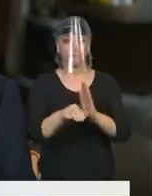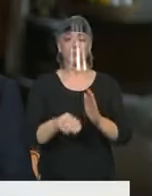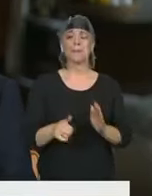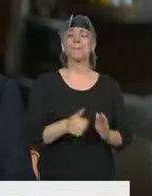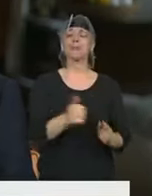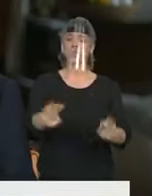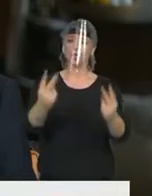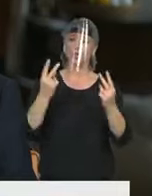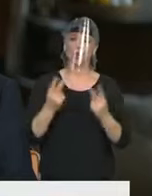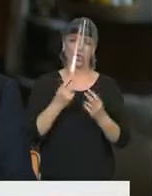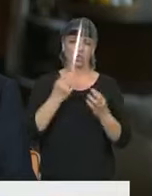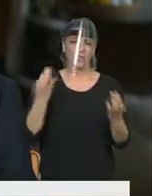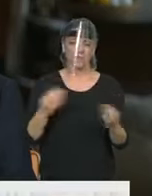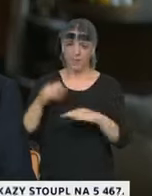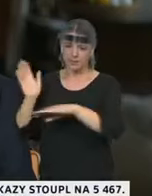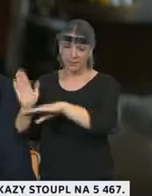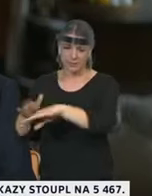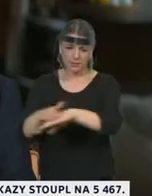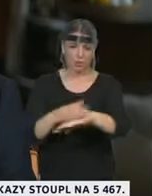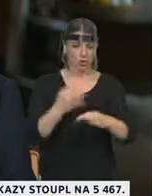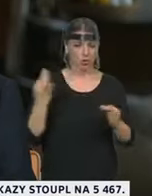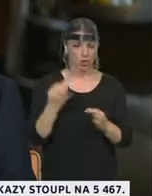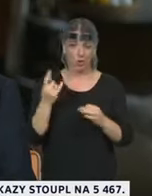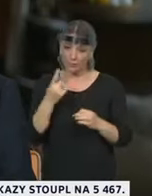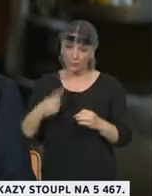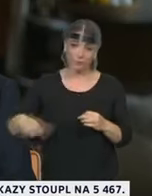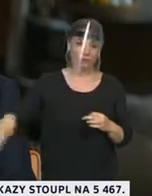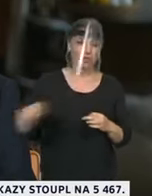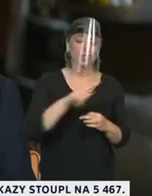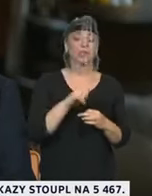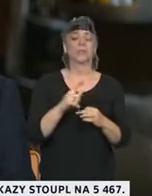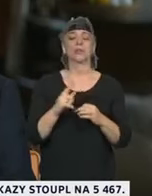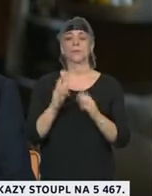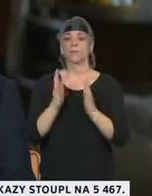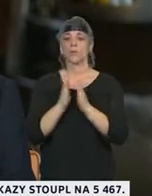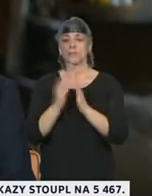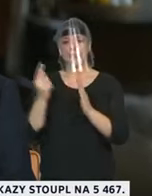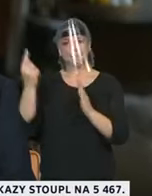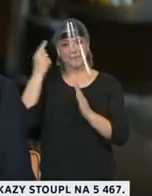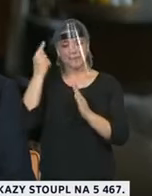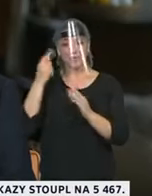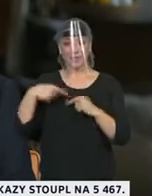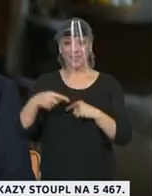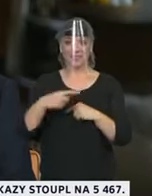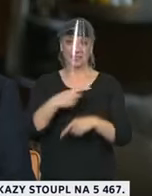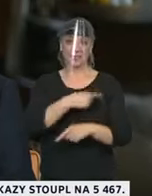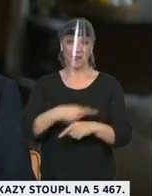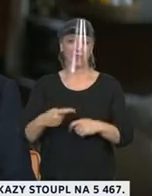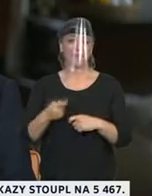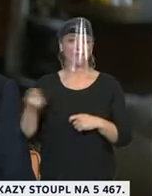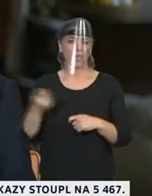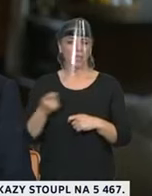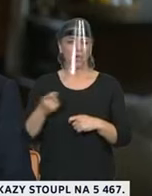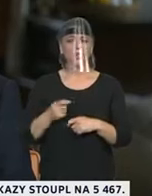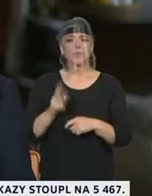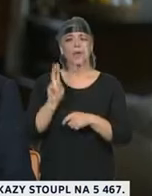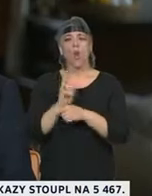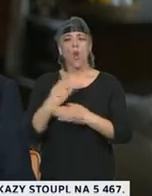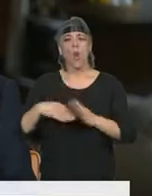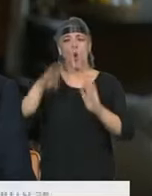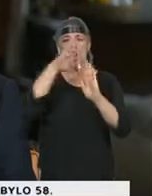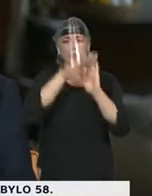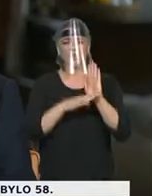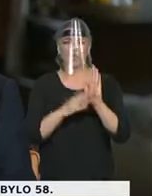nejdůležitější věc. Je nesmírně důležité, abyste i o Velikonocích dodržovali pravidla. Ideální je zůstat